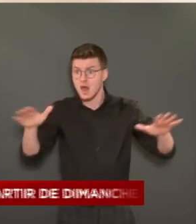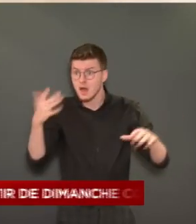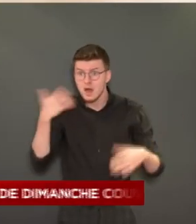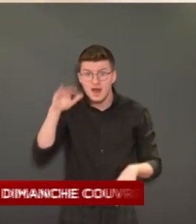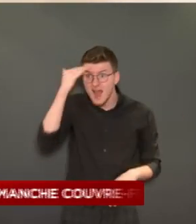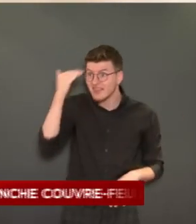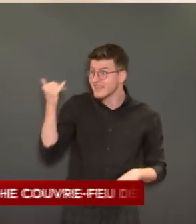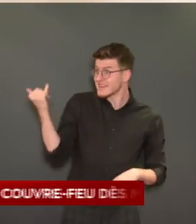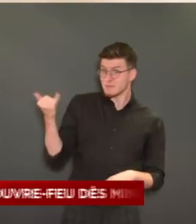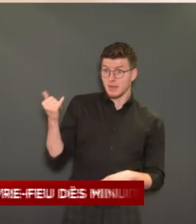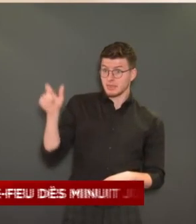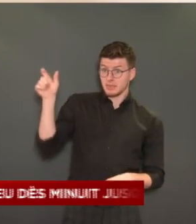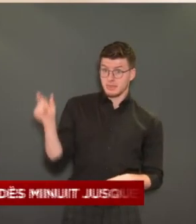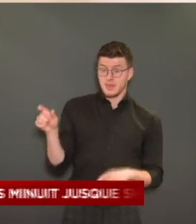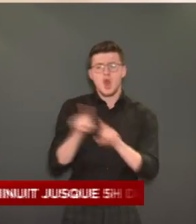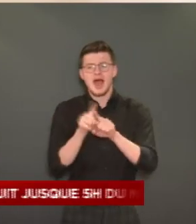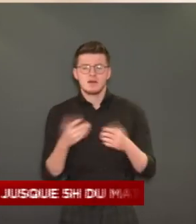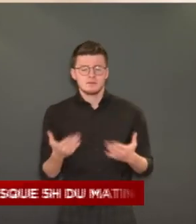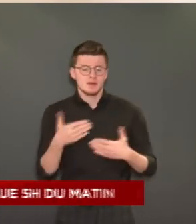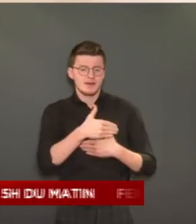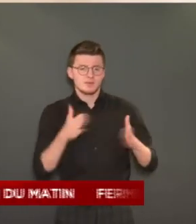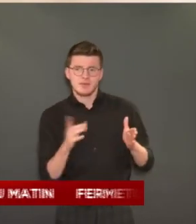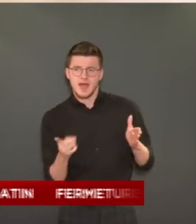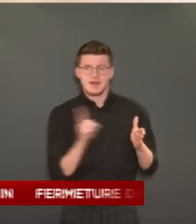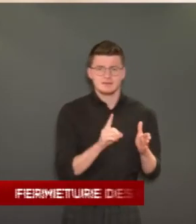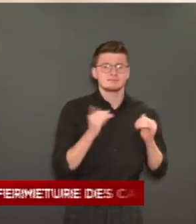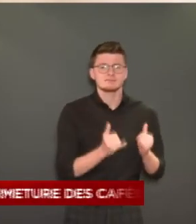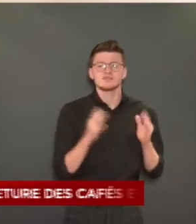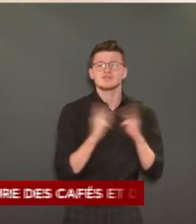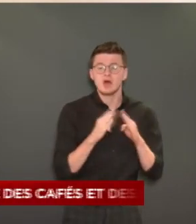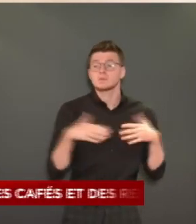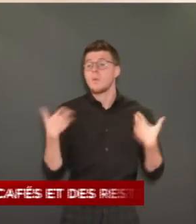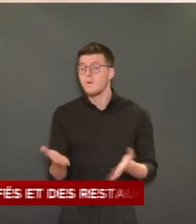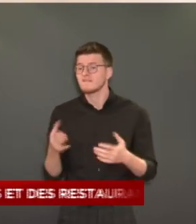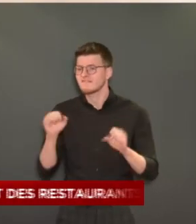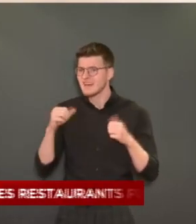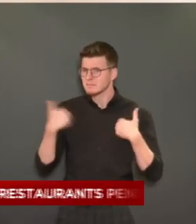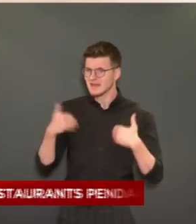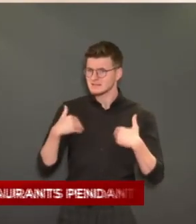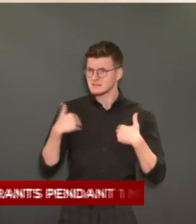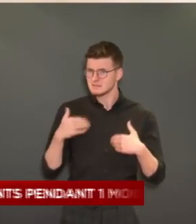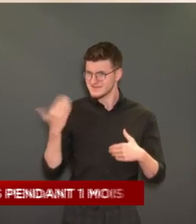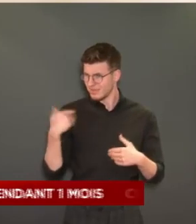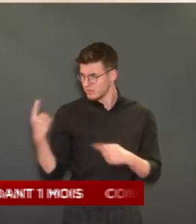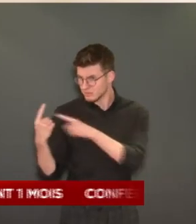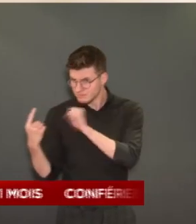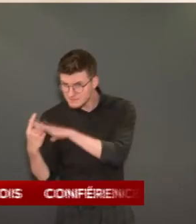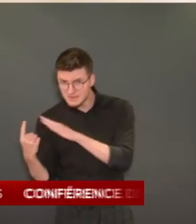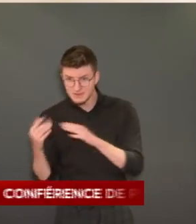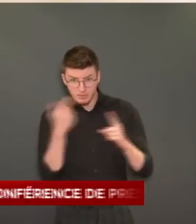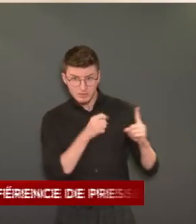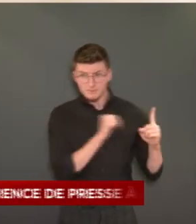connaissons tous des personnes qui sont en quarantaine. Et nous sommes nombreux à connaître des personnes qui sont